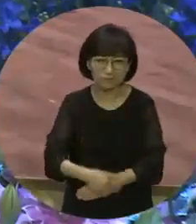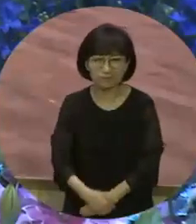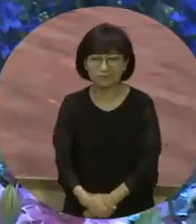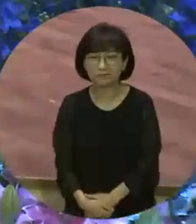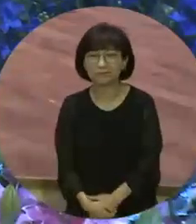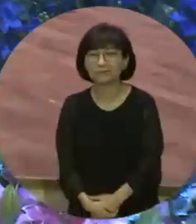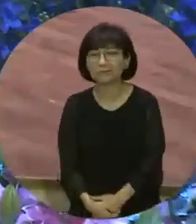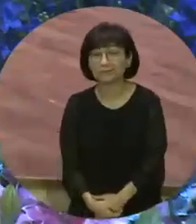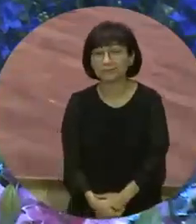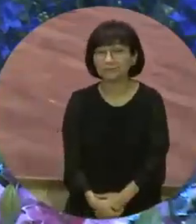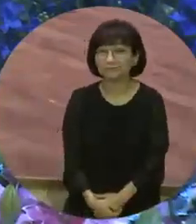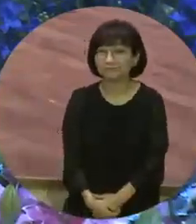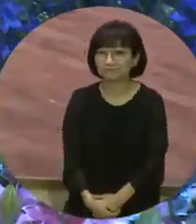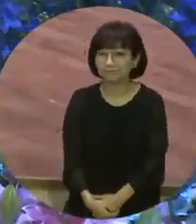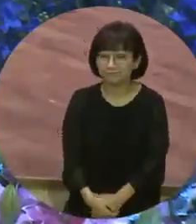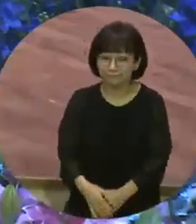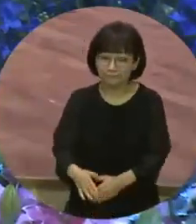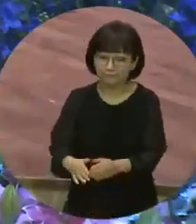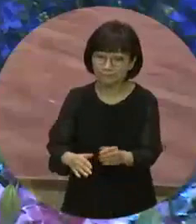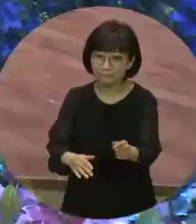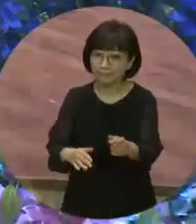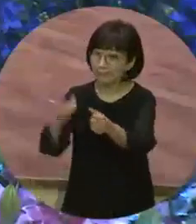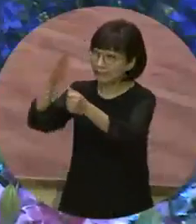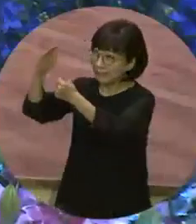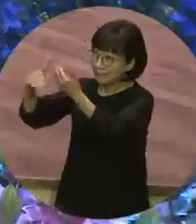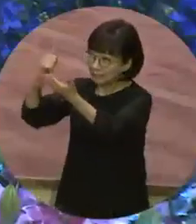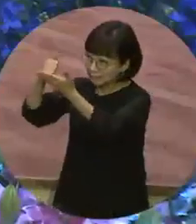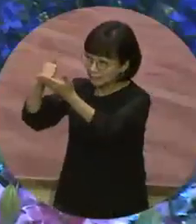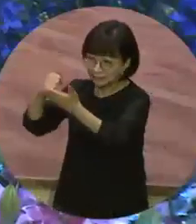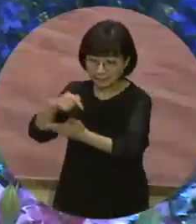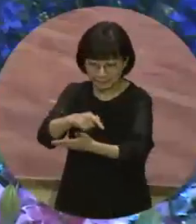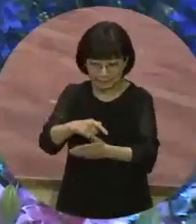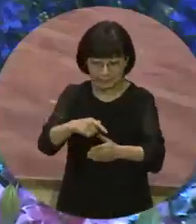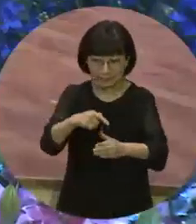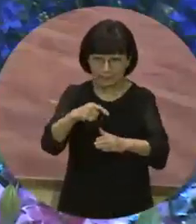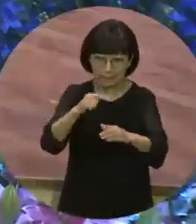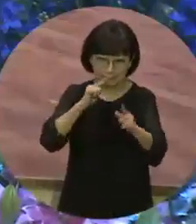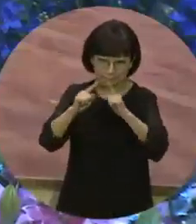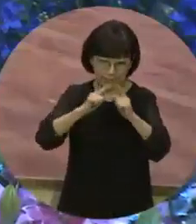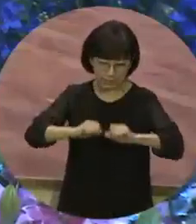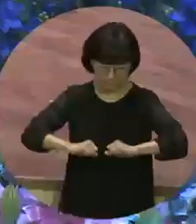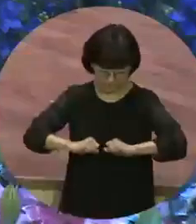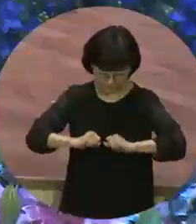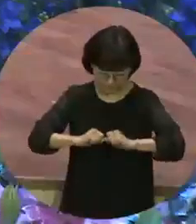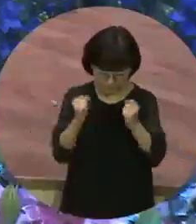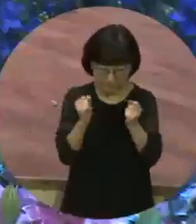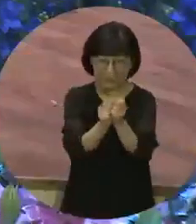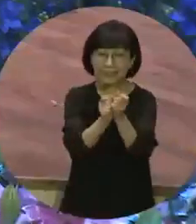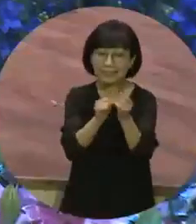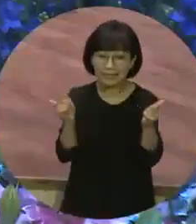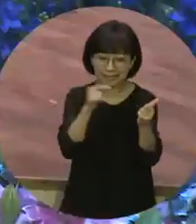자, 하나님은 말씀에 순종하는 자에게 뭐요? 뭣도 연다? 경계의 문도 여신다.